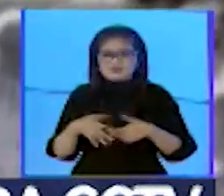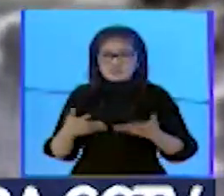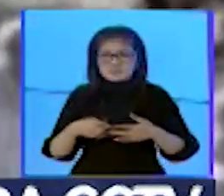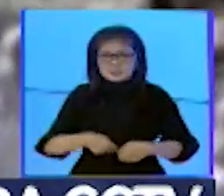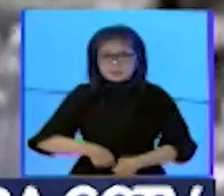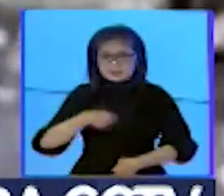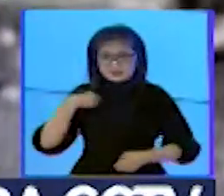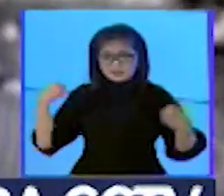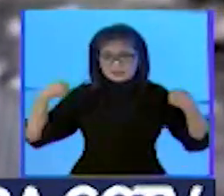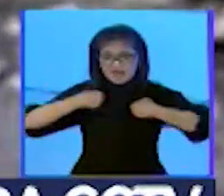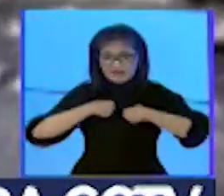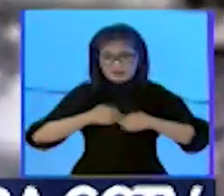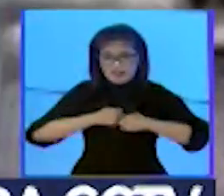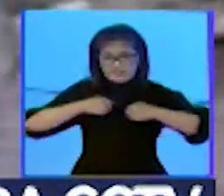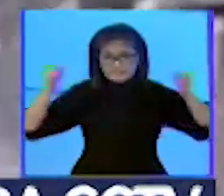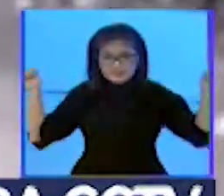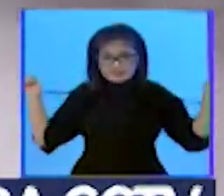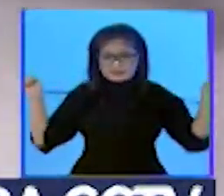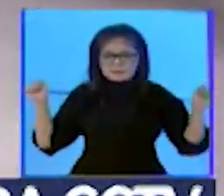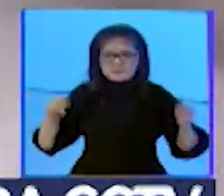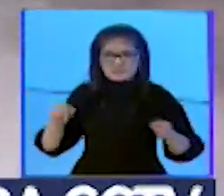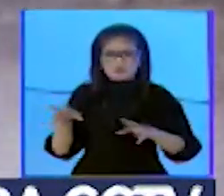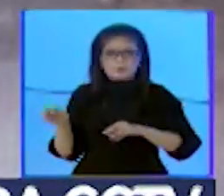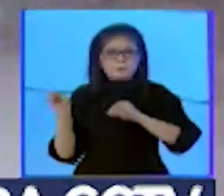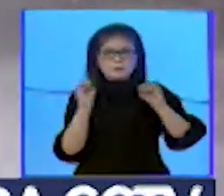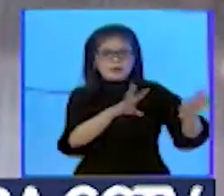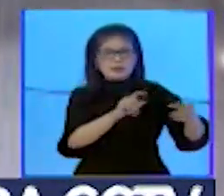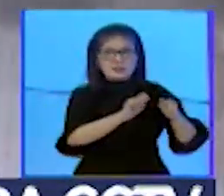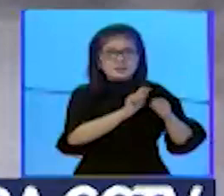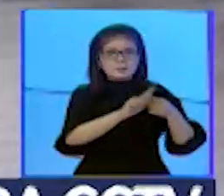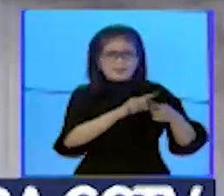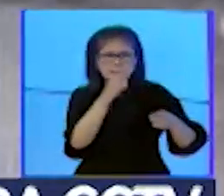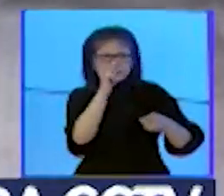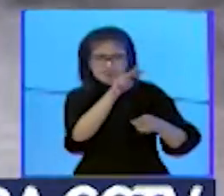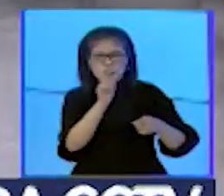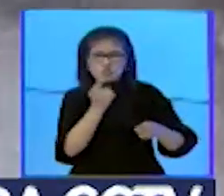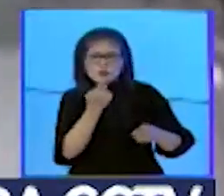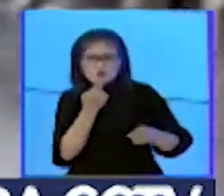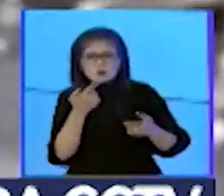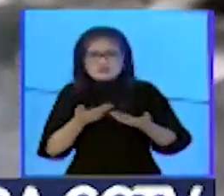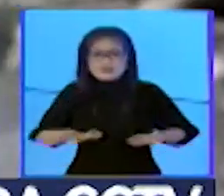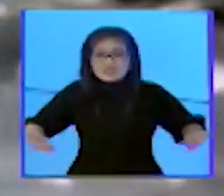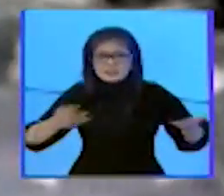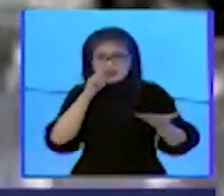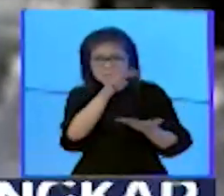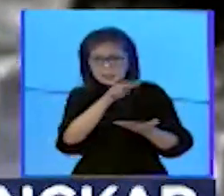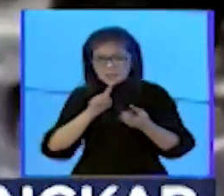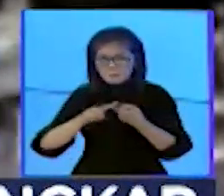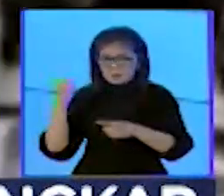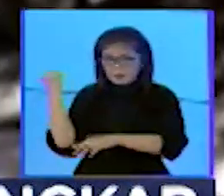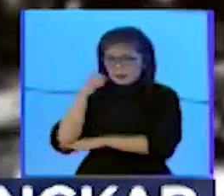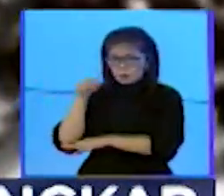memberikannya kepada rekannya yang juga mengawasi situasi di lokasi kejadian. Hingga kini, rekan pelaku masih diburu